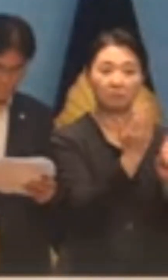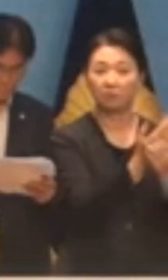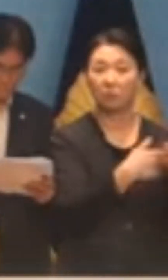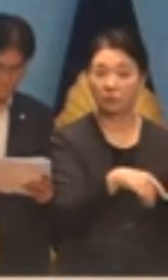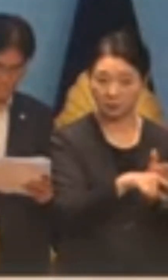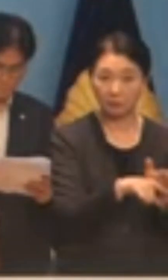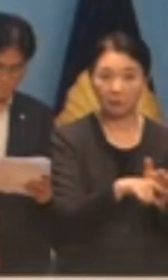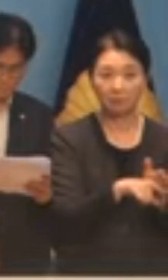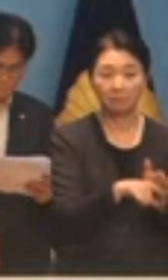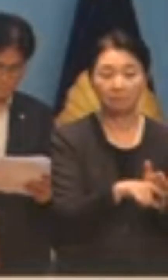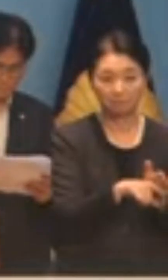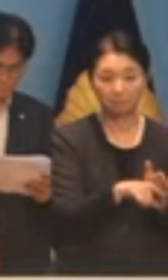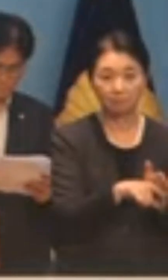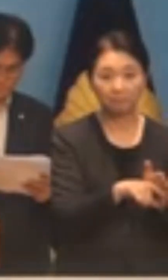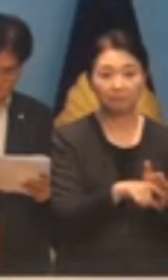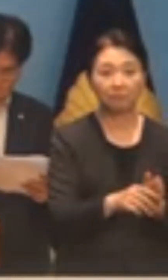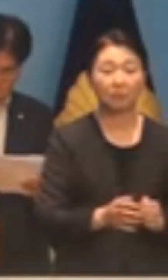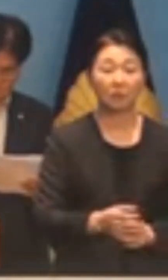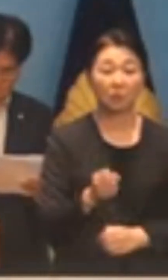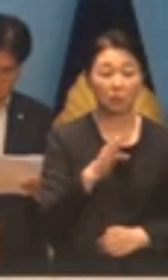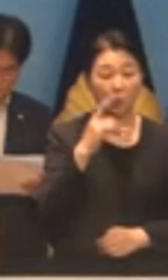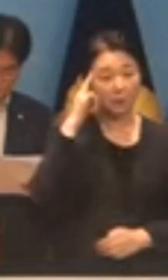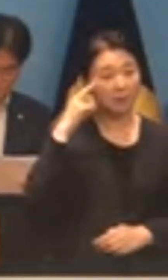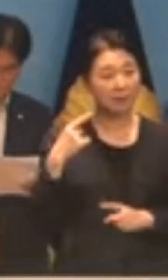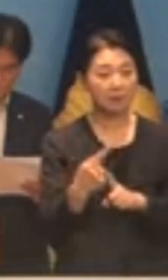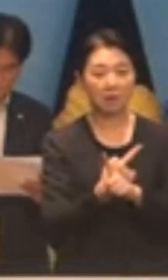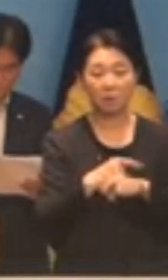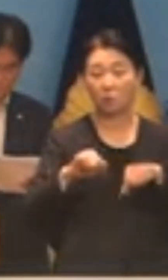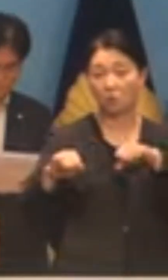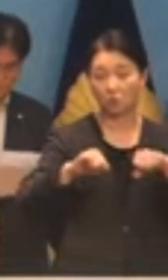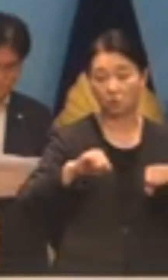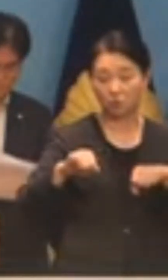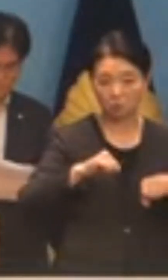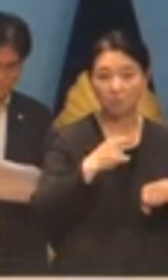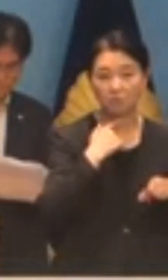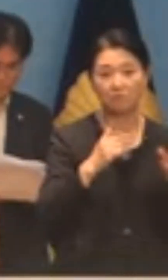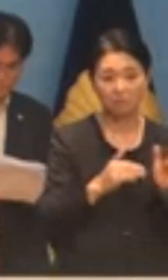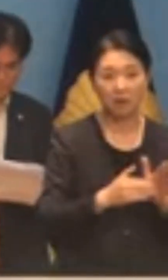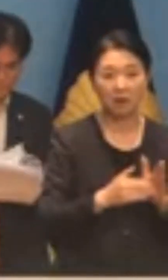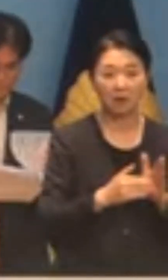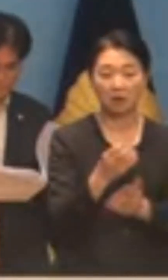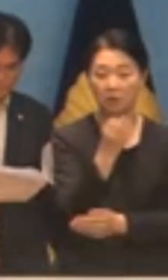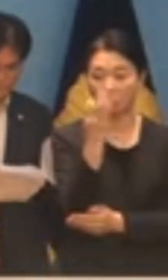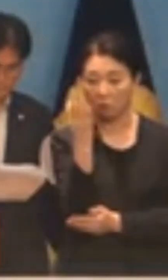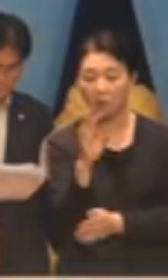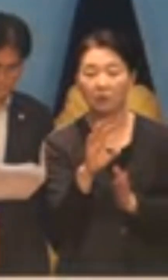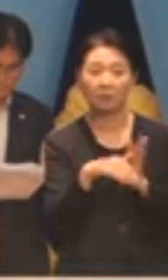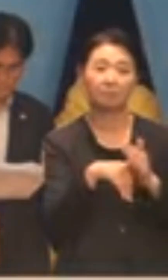위해서 자주 할 수 있도록 계몽운동을 펼치셨고, 언론에